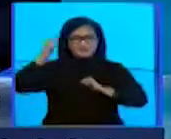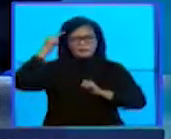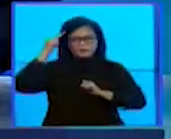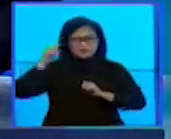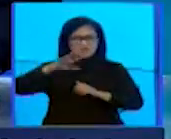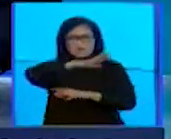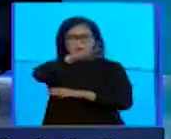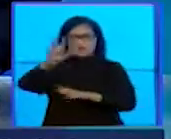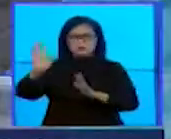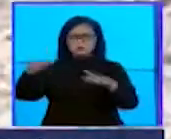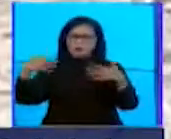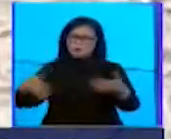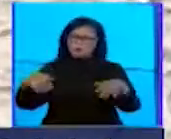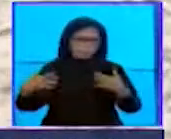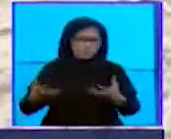total.